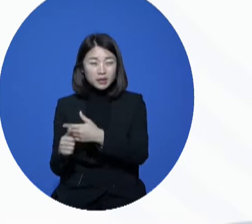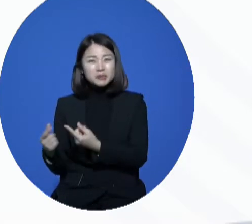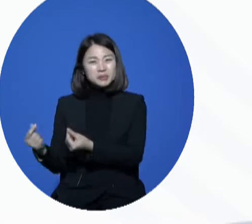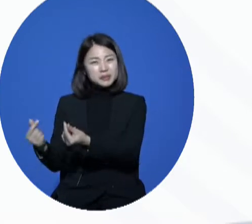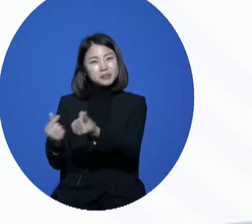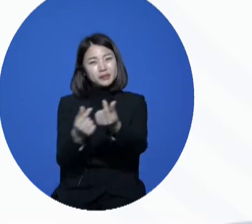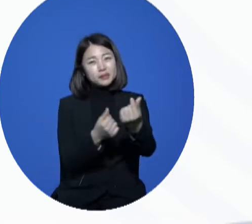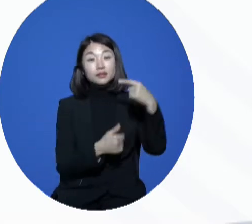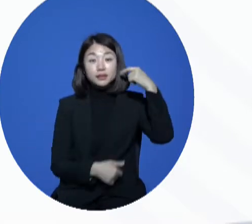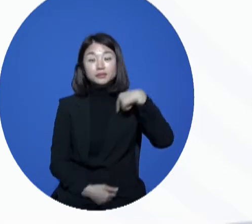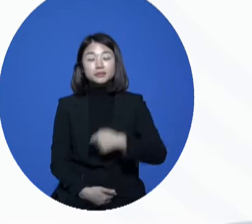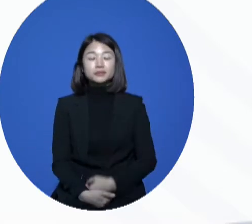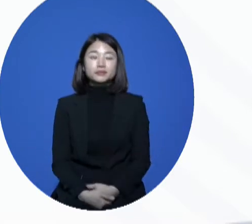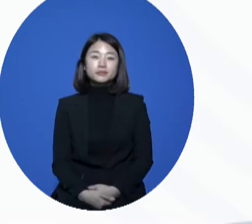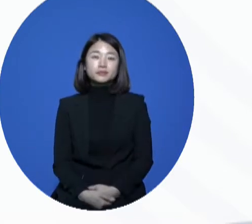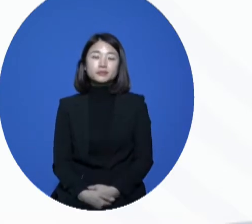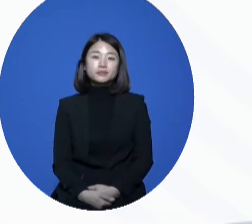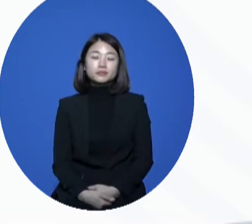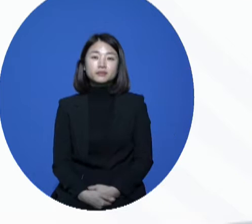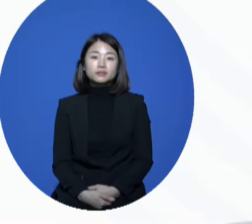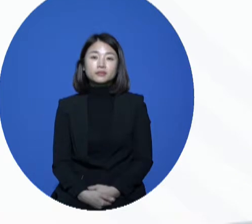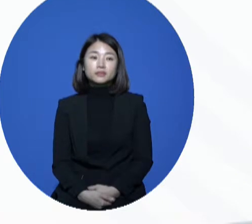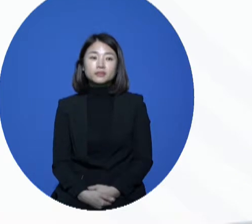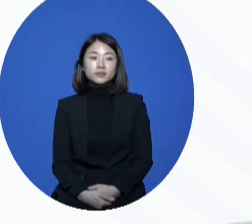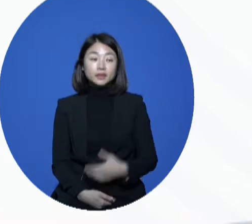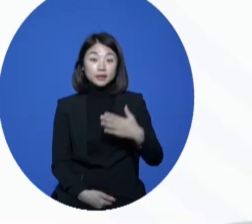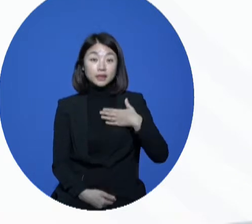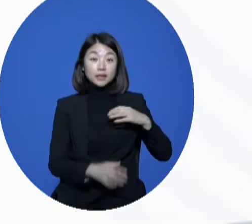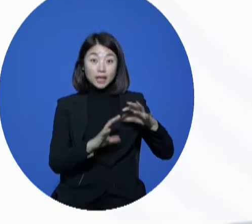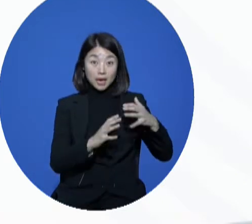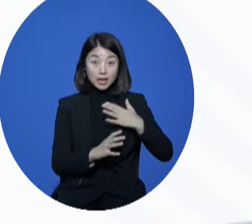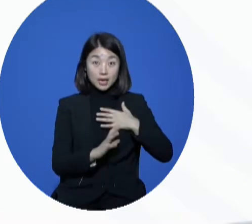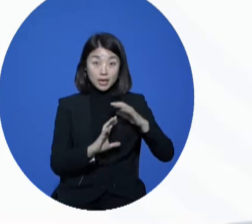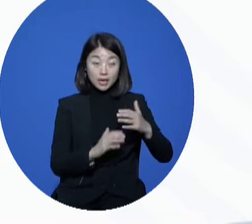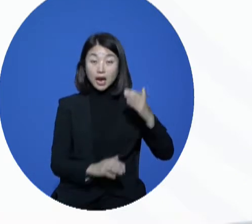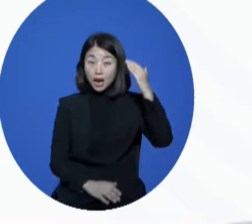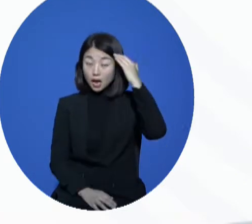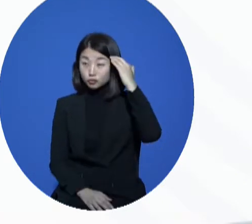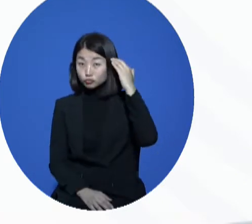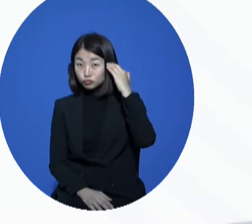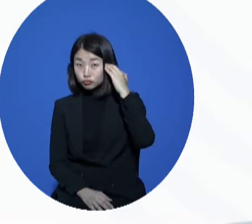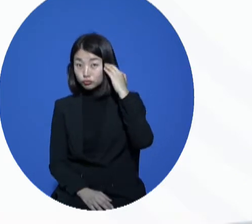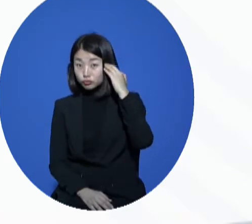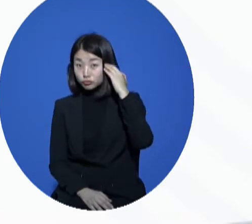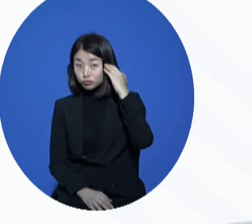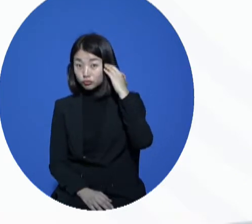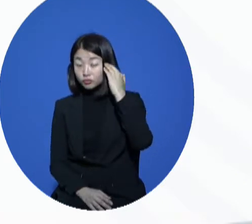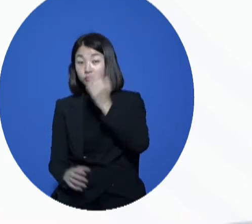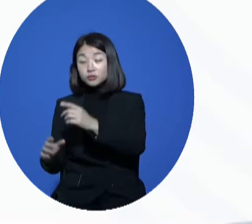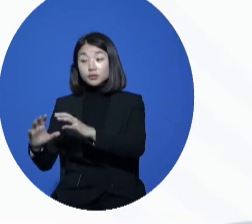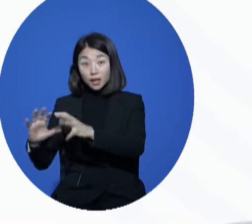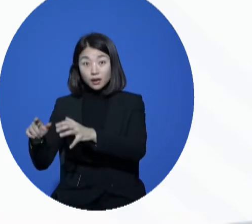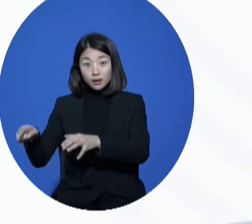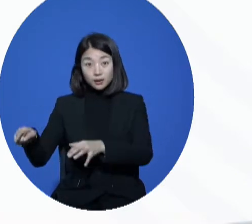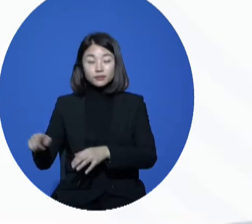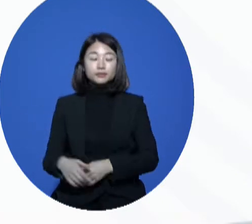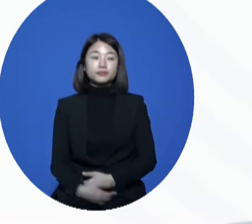유사성이 많이 있습니다. 그런데 핀란드에 계신다면 또 한국에